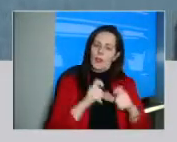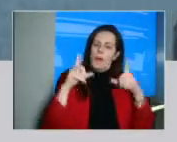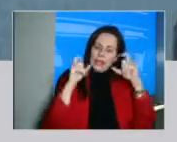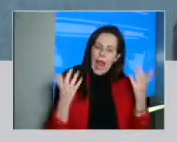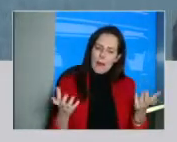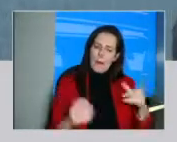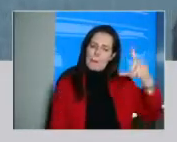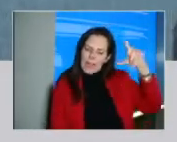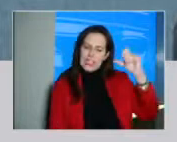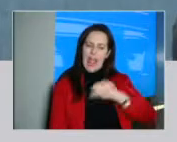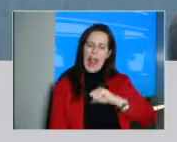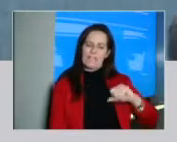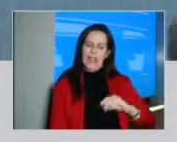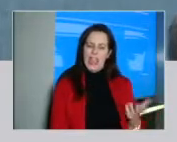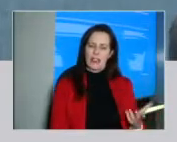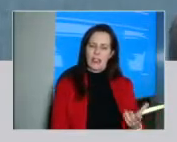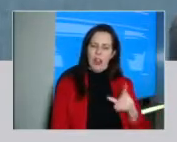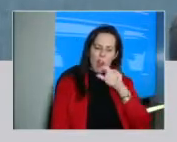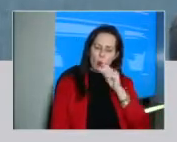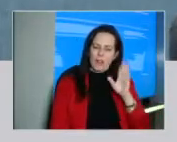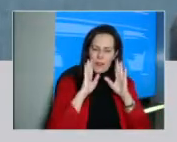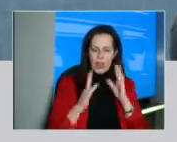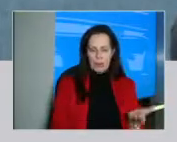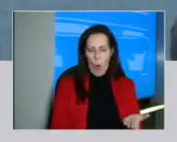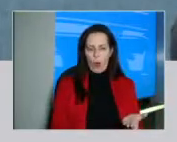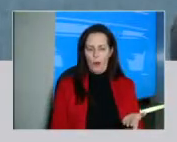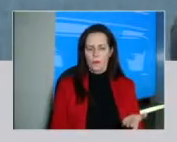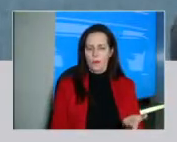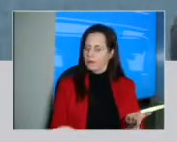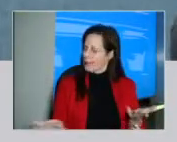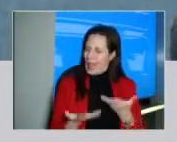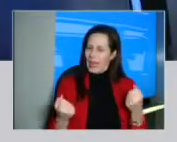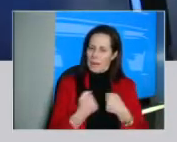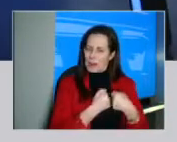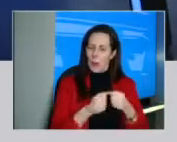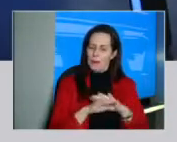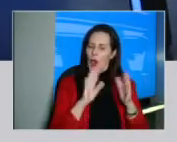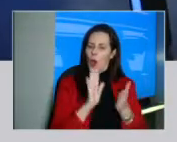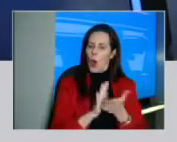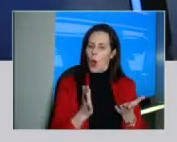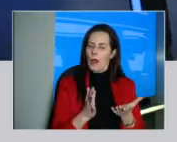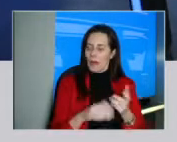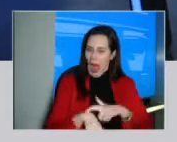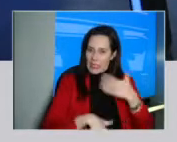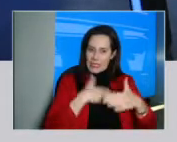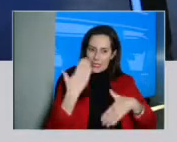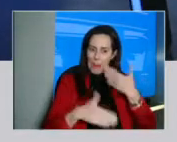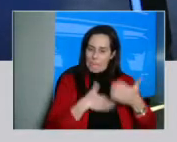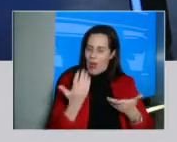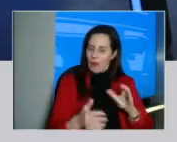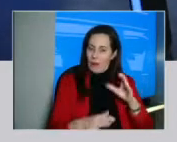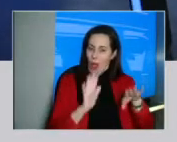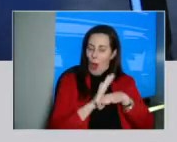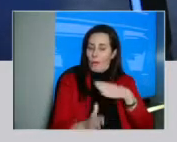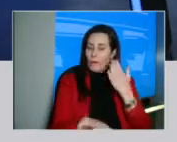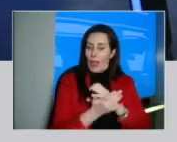מצטלמים לסלפי שלהם ולטוויטר ולפייסבוק. איך מתמודדים באמת עם נזקי הזמן שעוברים על החוק הזה, שאולי